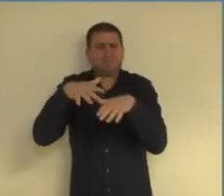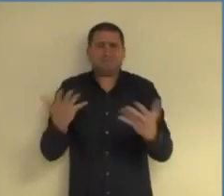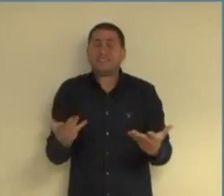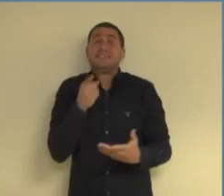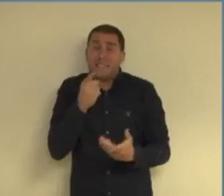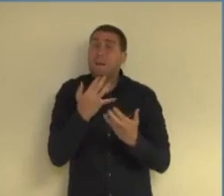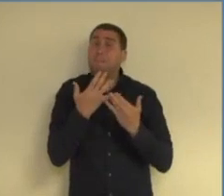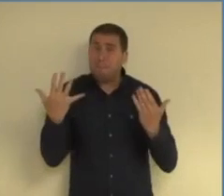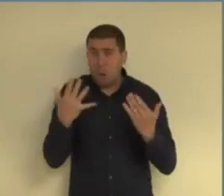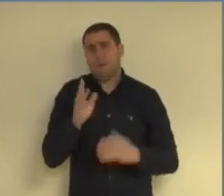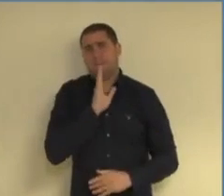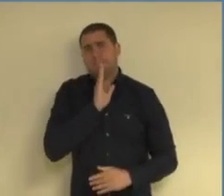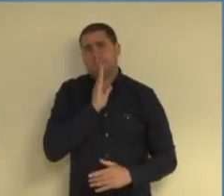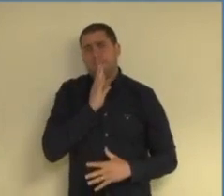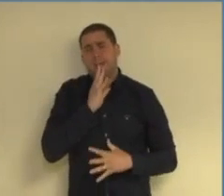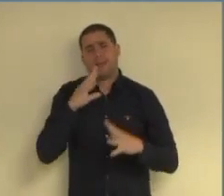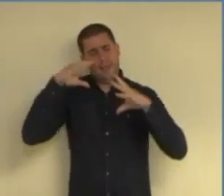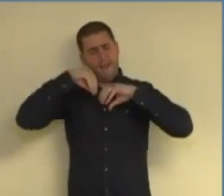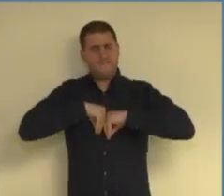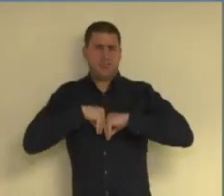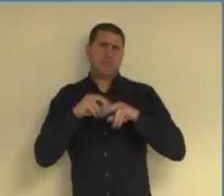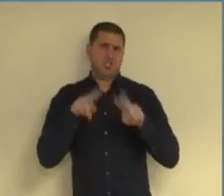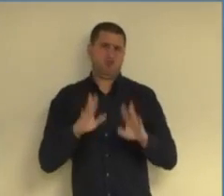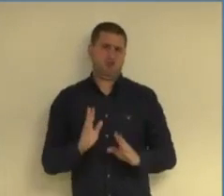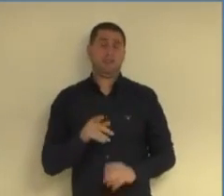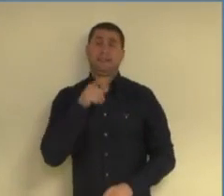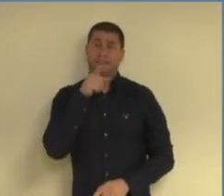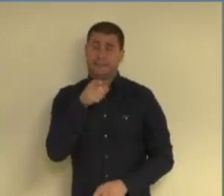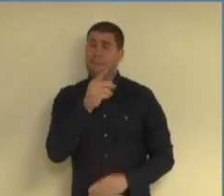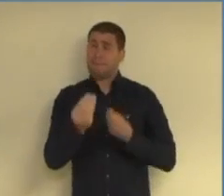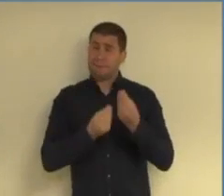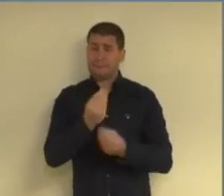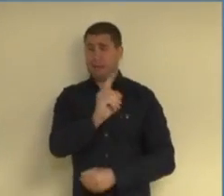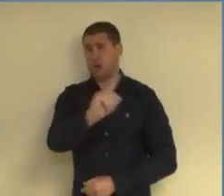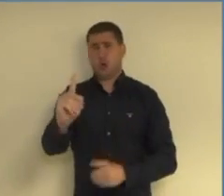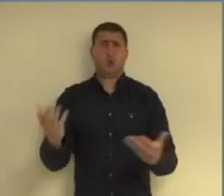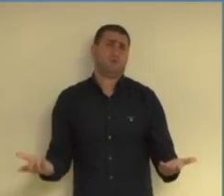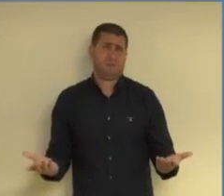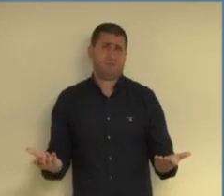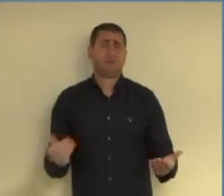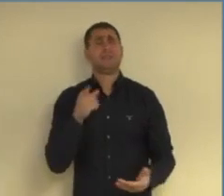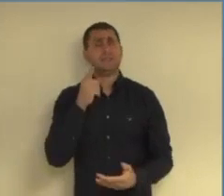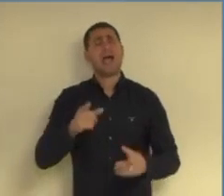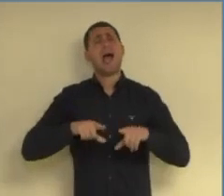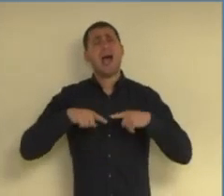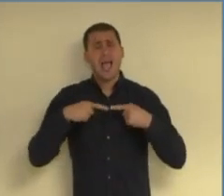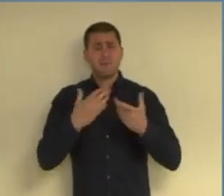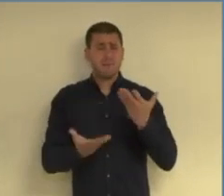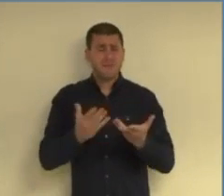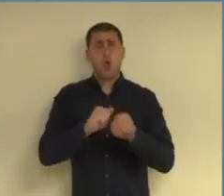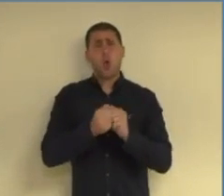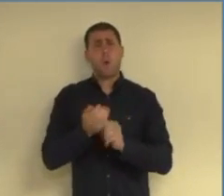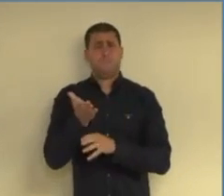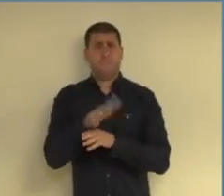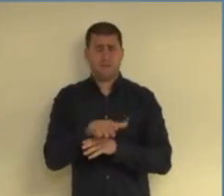זה ברור לי שיש בעיה של הפנמה. זה לא משחק ילדים. זה חיים או מוות.